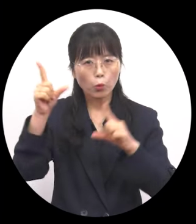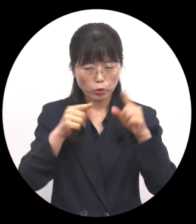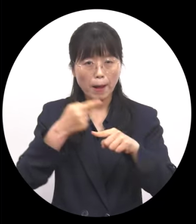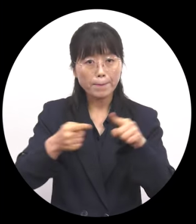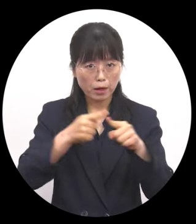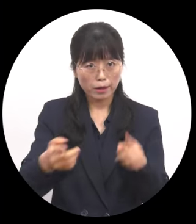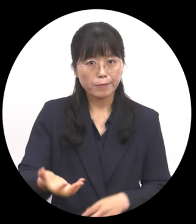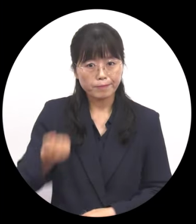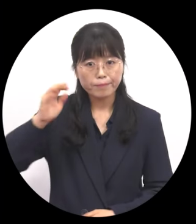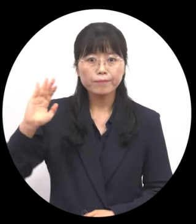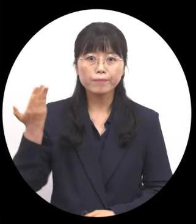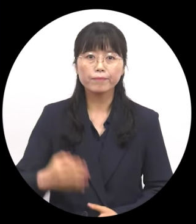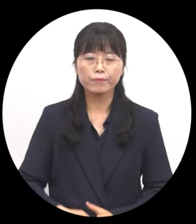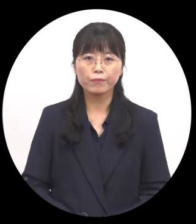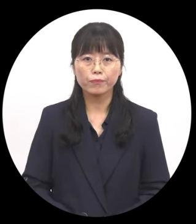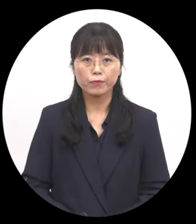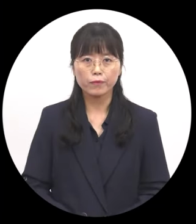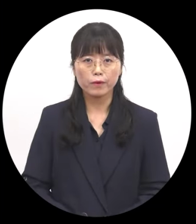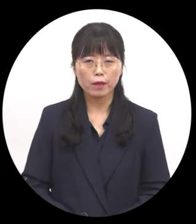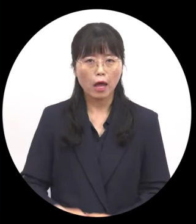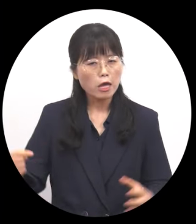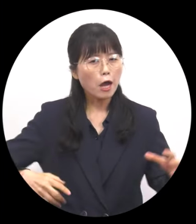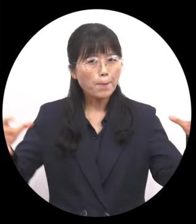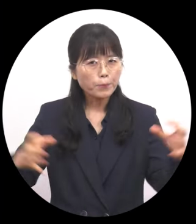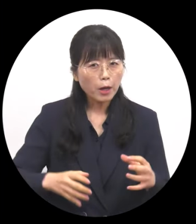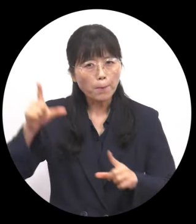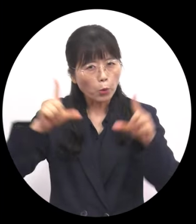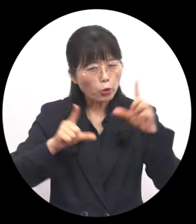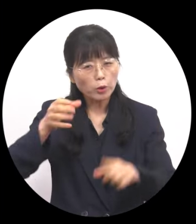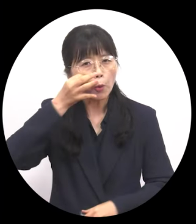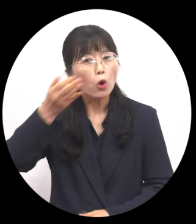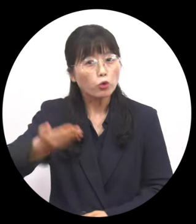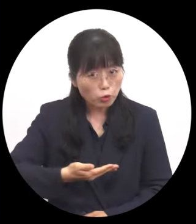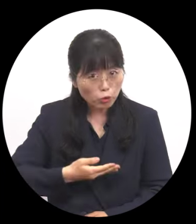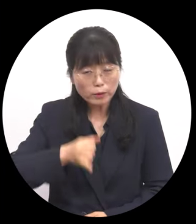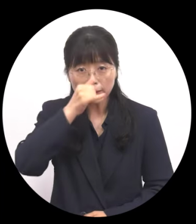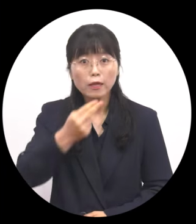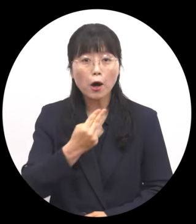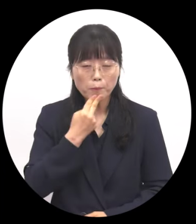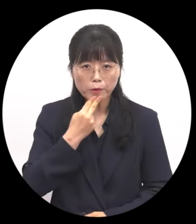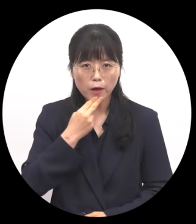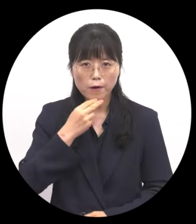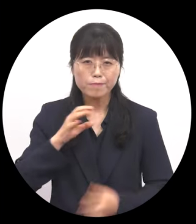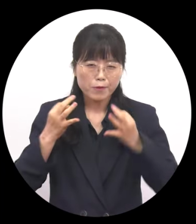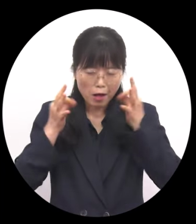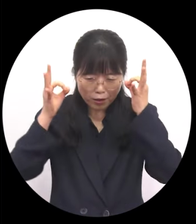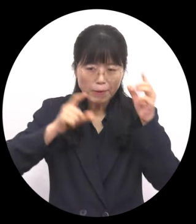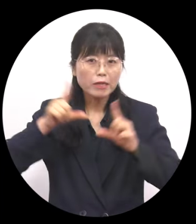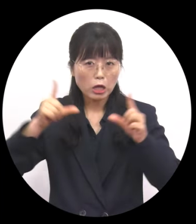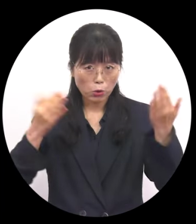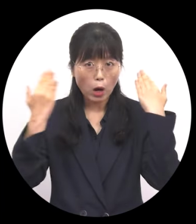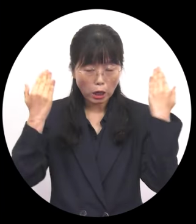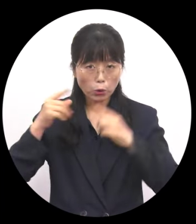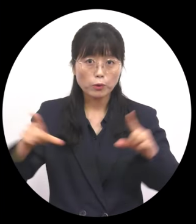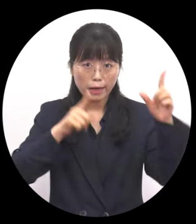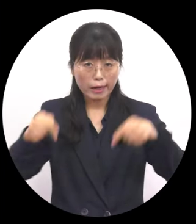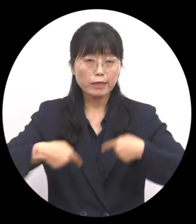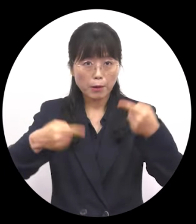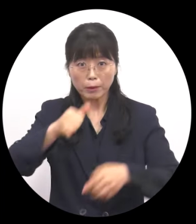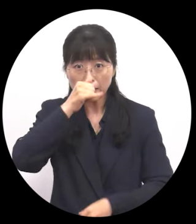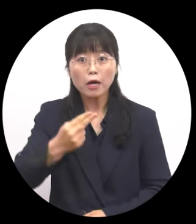평가한다고 보시면 되고요. 얼마나 협력하는 모습을 보이는지, 그리고 성실한 태도로 학교 생활을